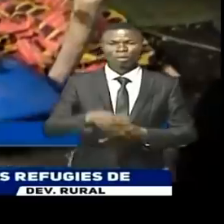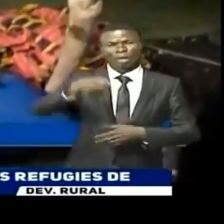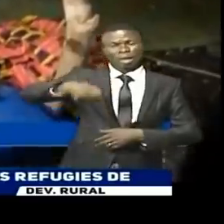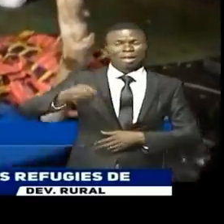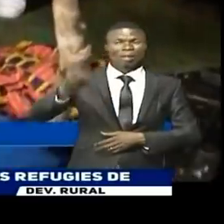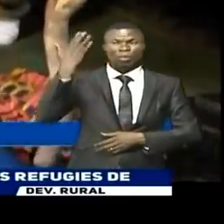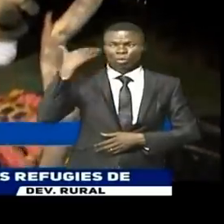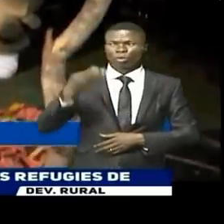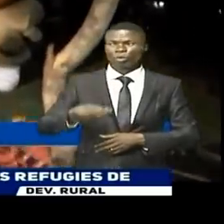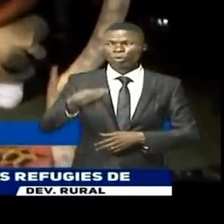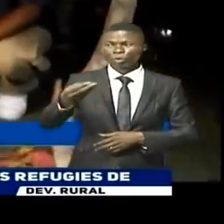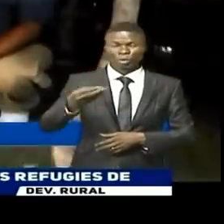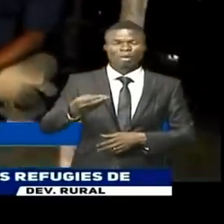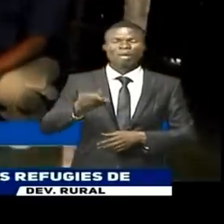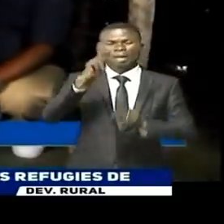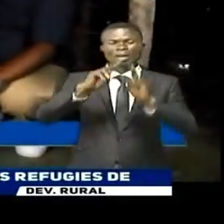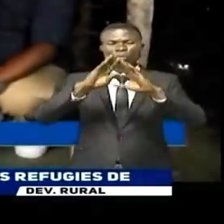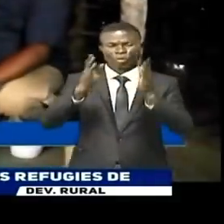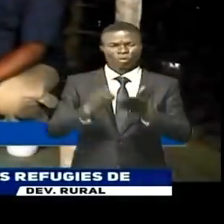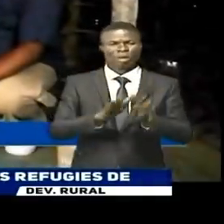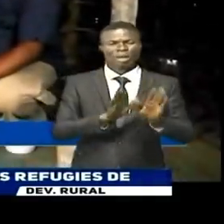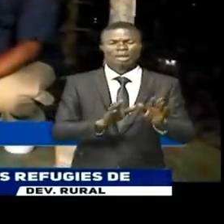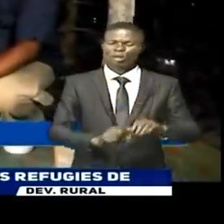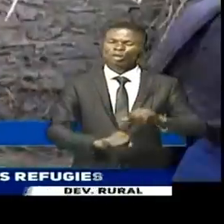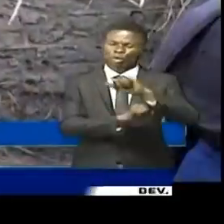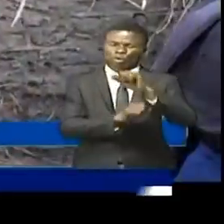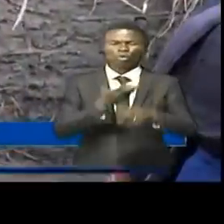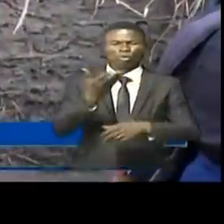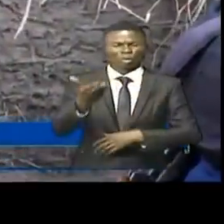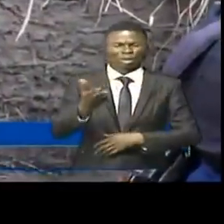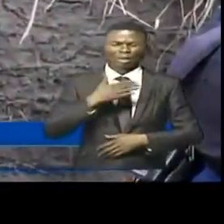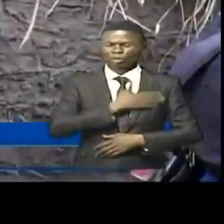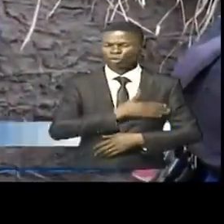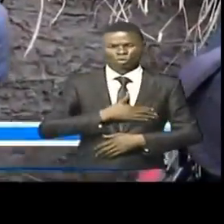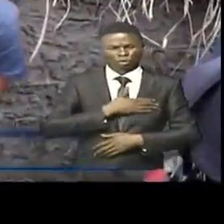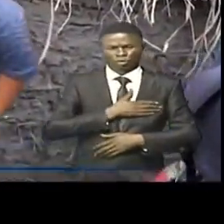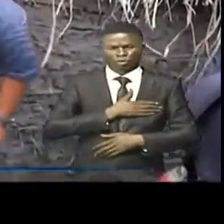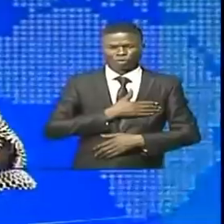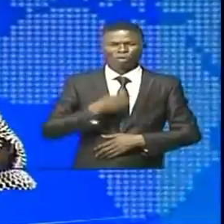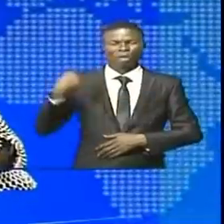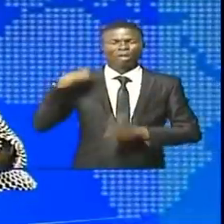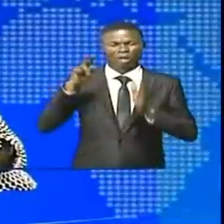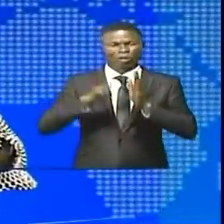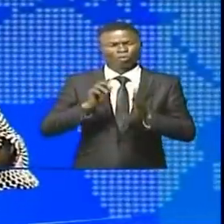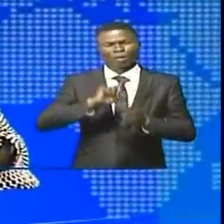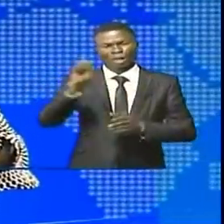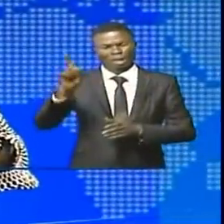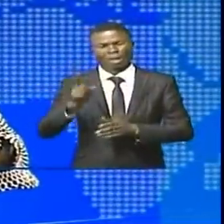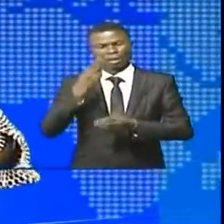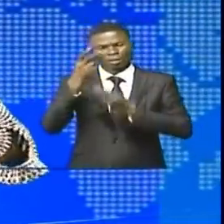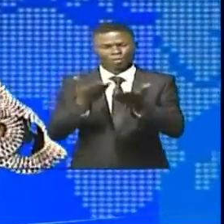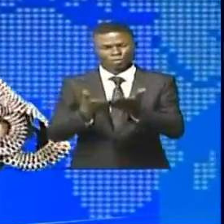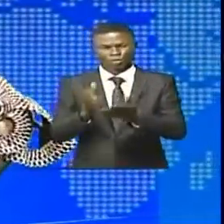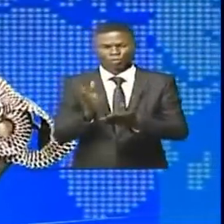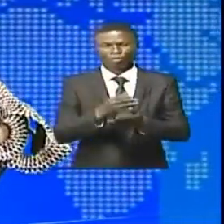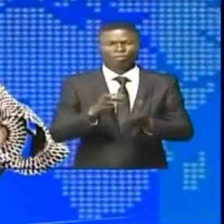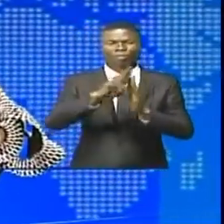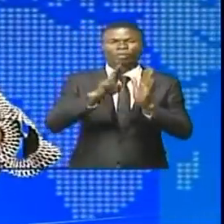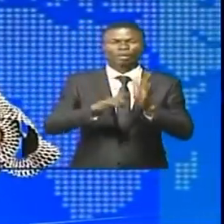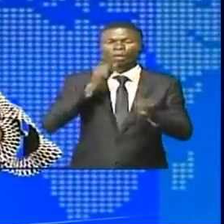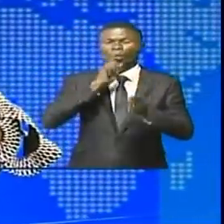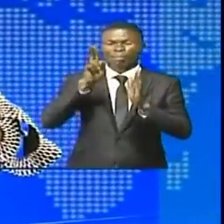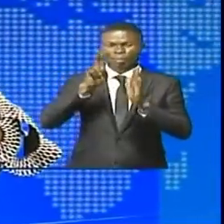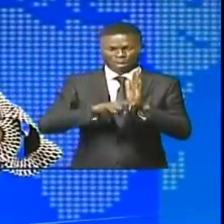pour ses compatriotes qui attendent d'être soutenu par le gouvernement de la république le rôle d'un parlementaire